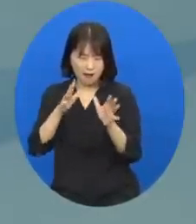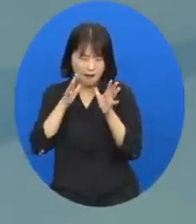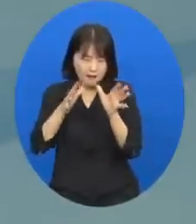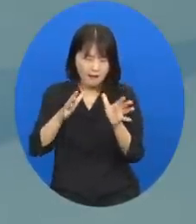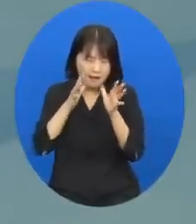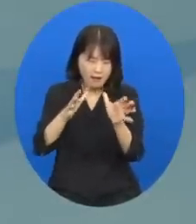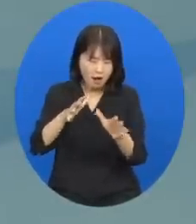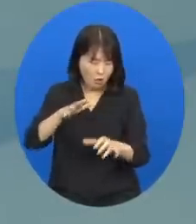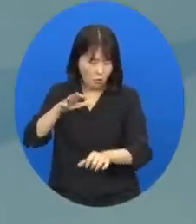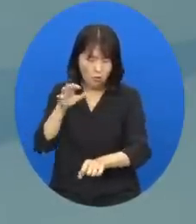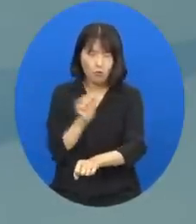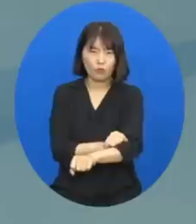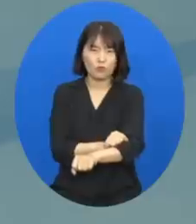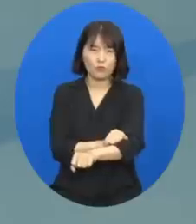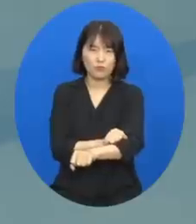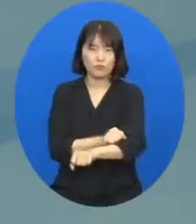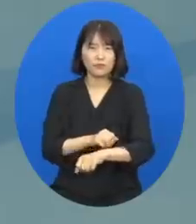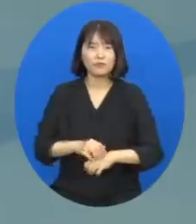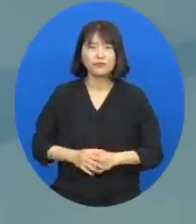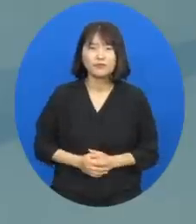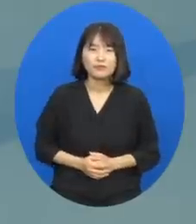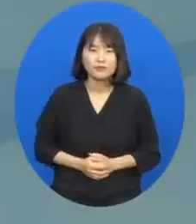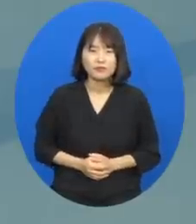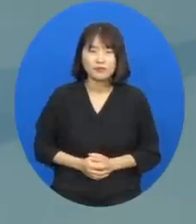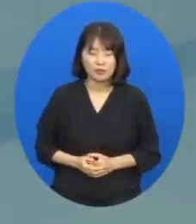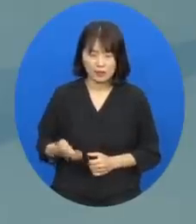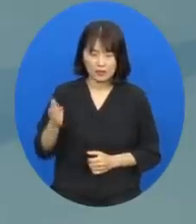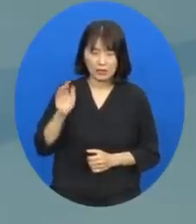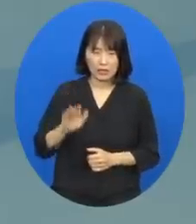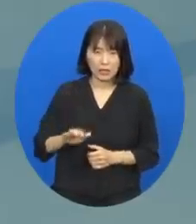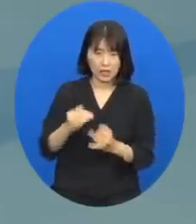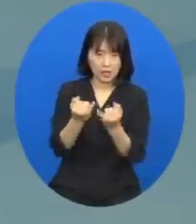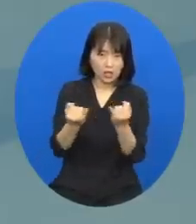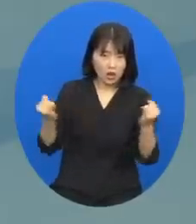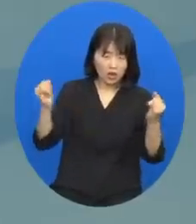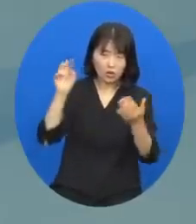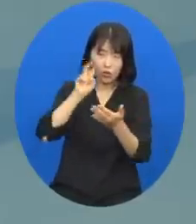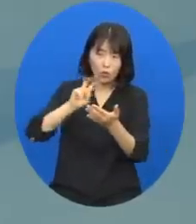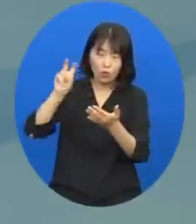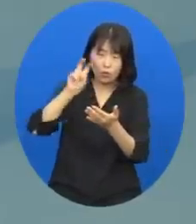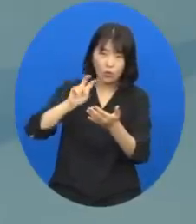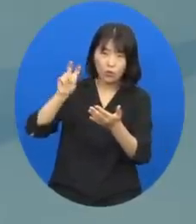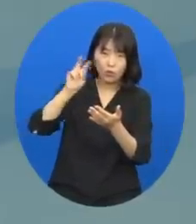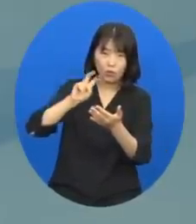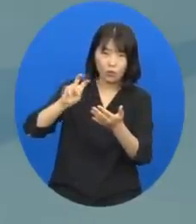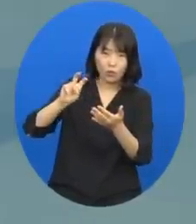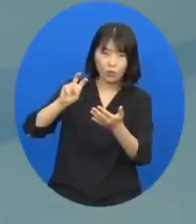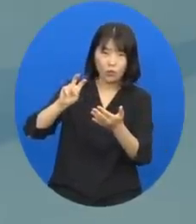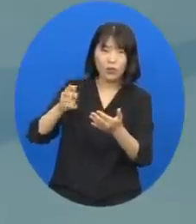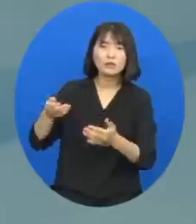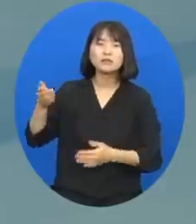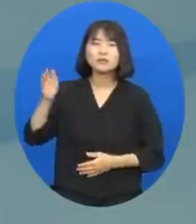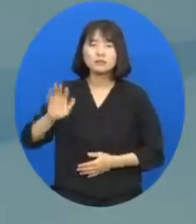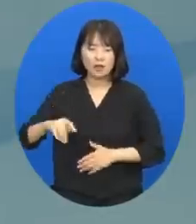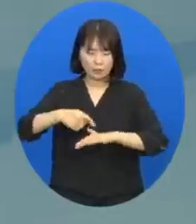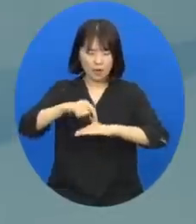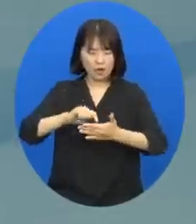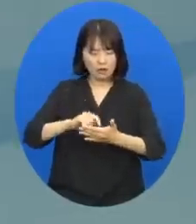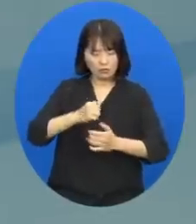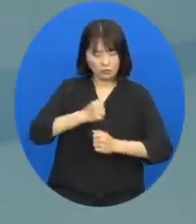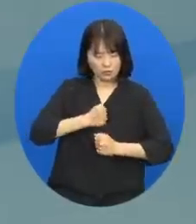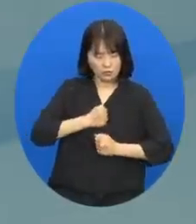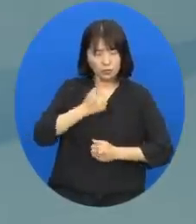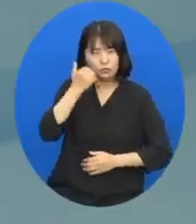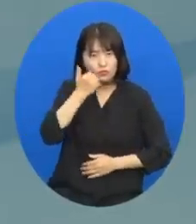능숙하게 씁니까 그러나 설령 여인들이 그렇게 노래를 했다 하더라도 요 마음을 지켜야 했던 것은